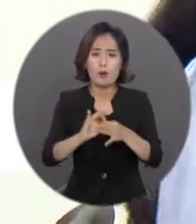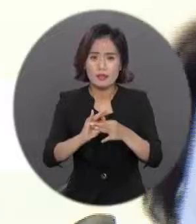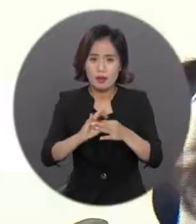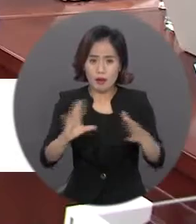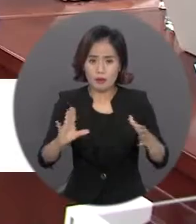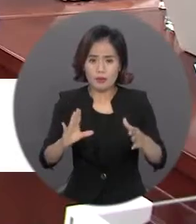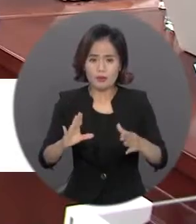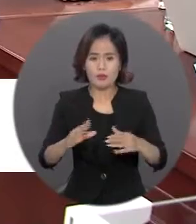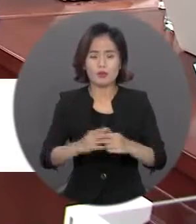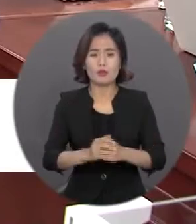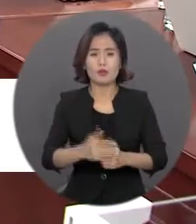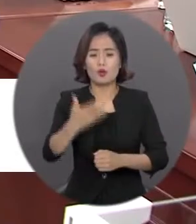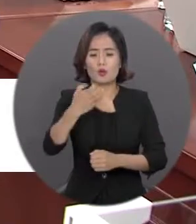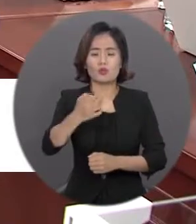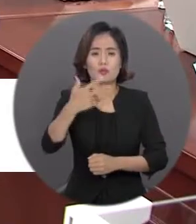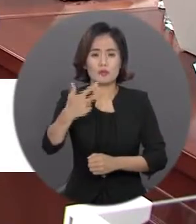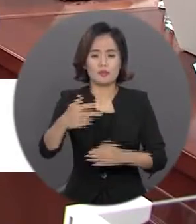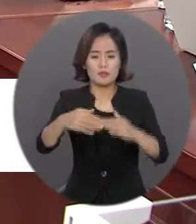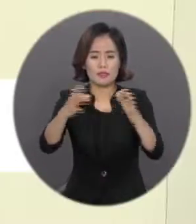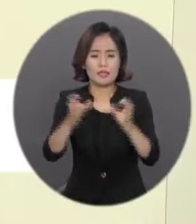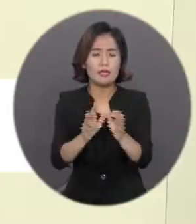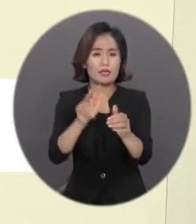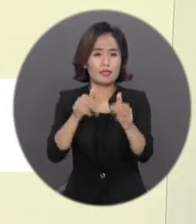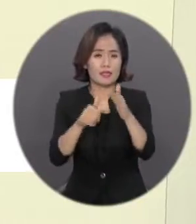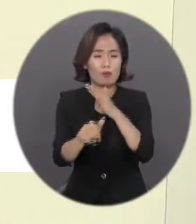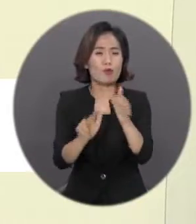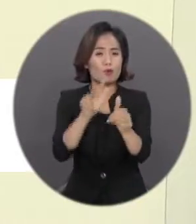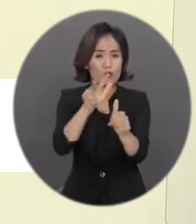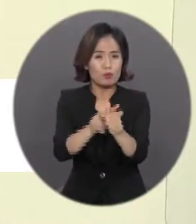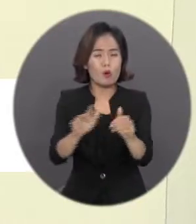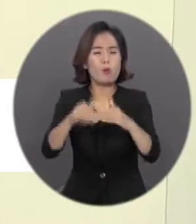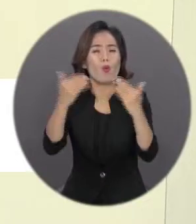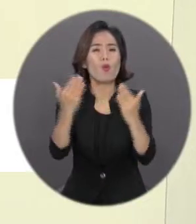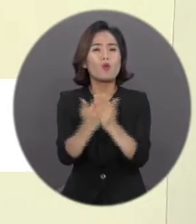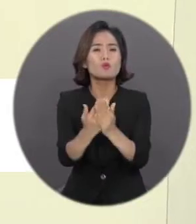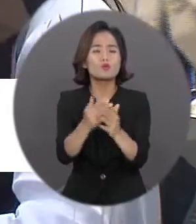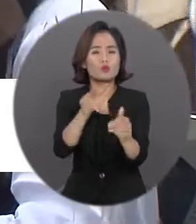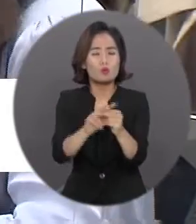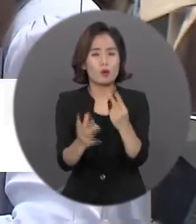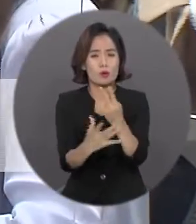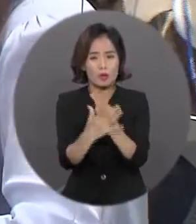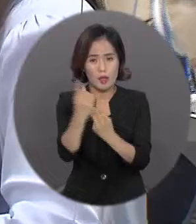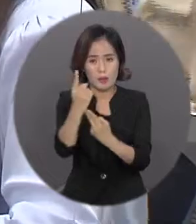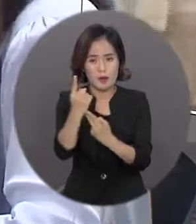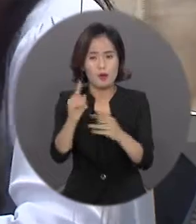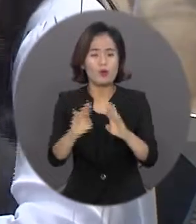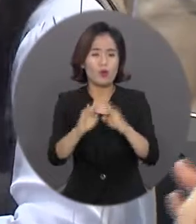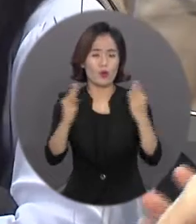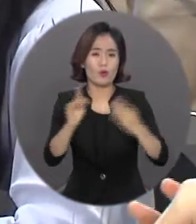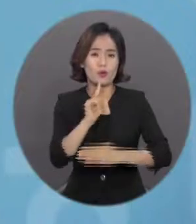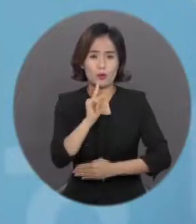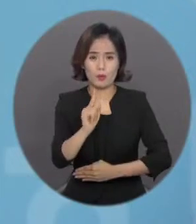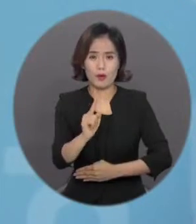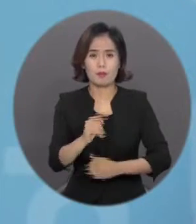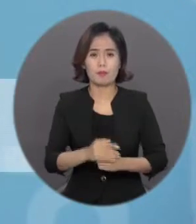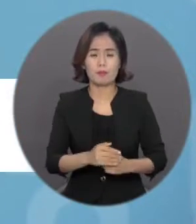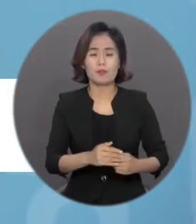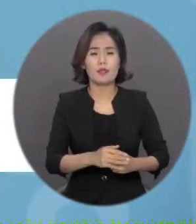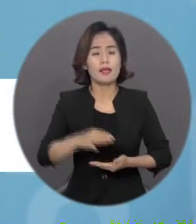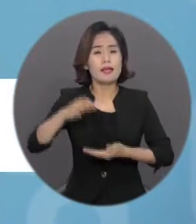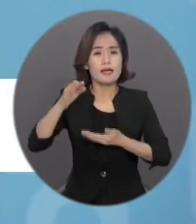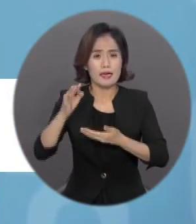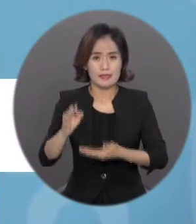상관없이 97그룹을 비롯한 당대표에 출마하는 모든 후보와 단일화의 문을 열어놓고 있다고 밝혔습니다.